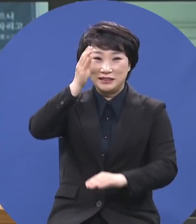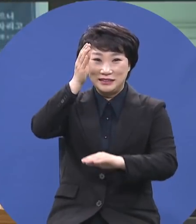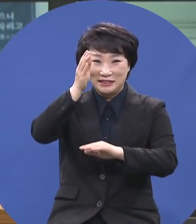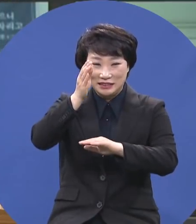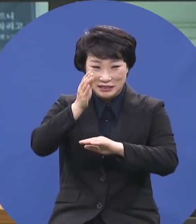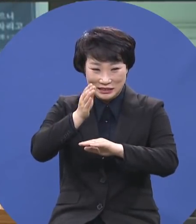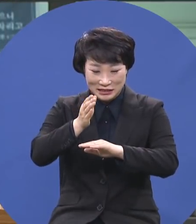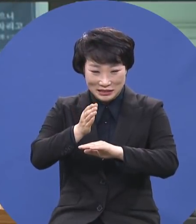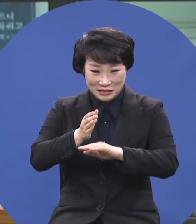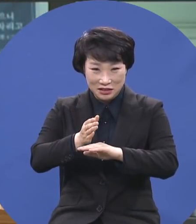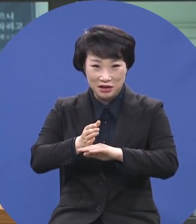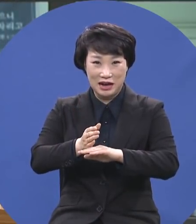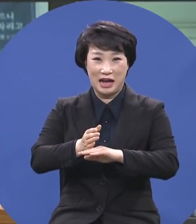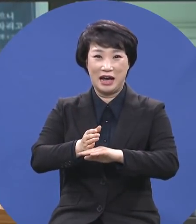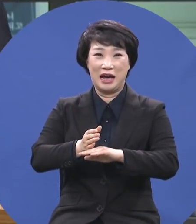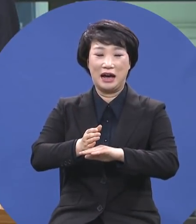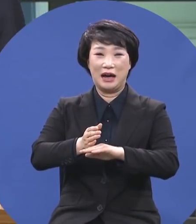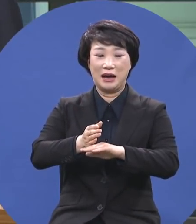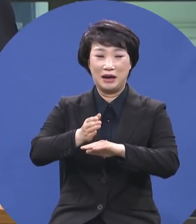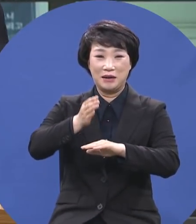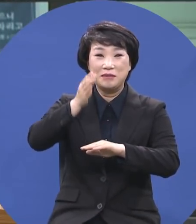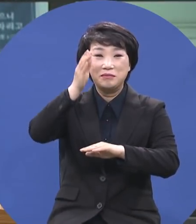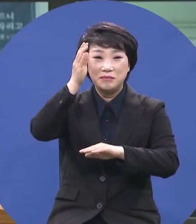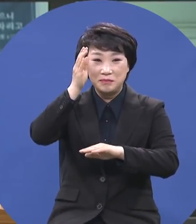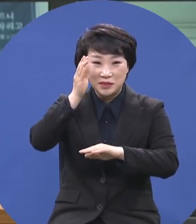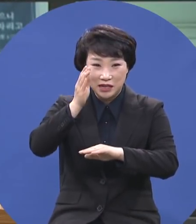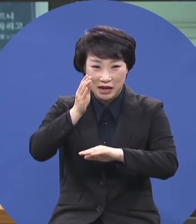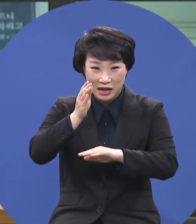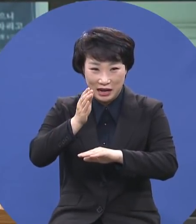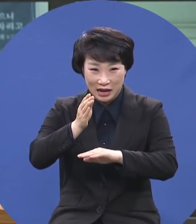감사합니다. 순종